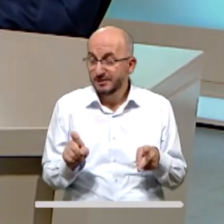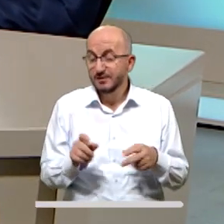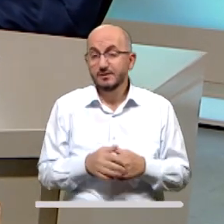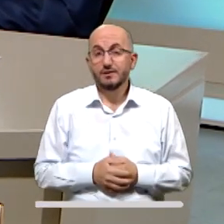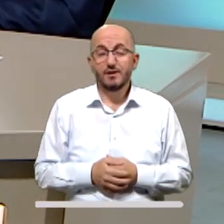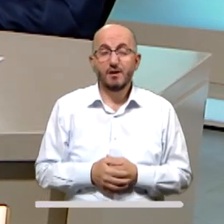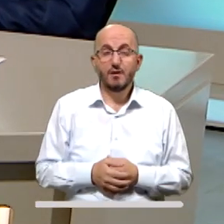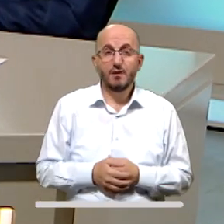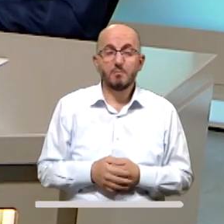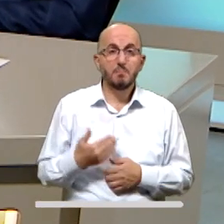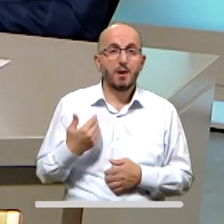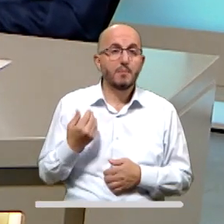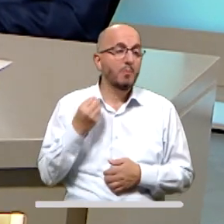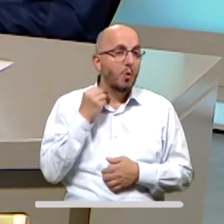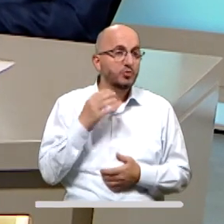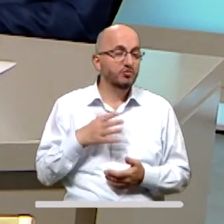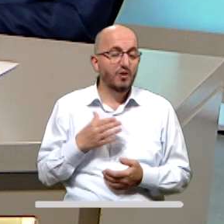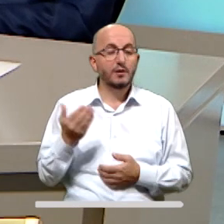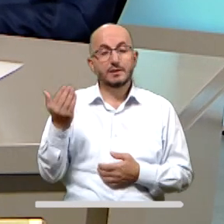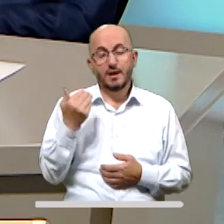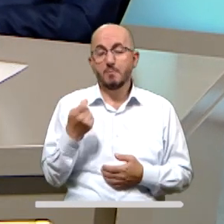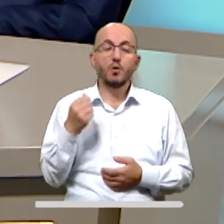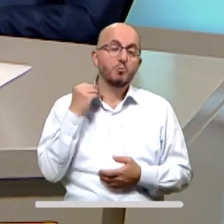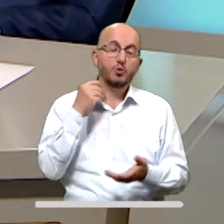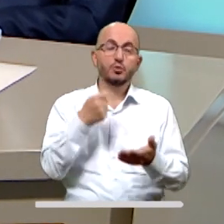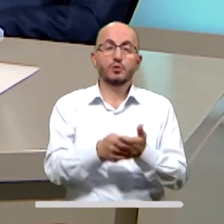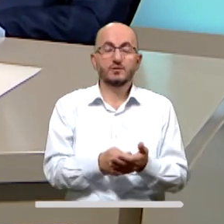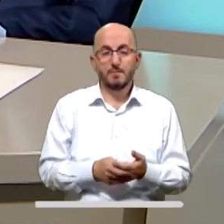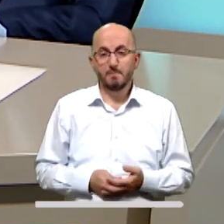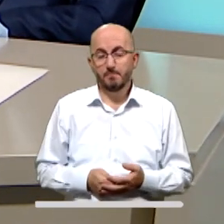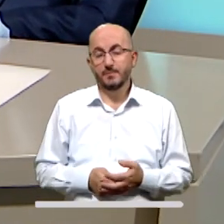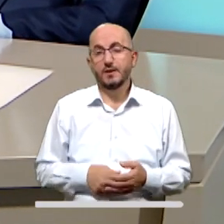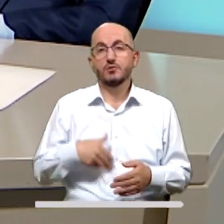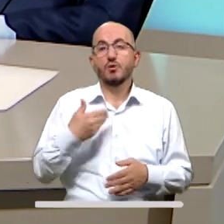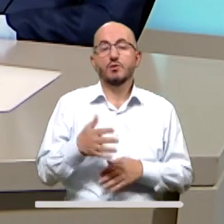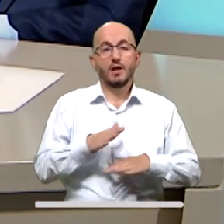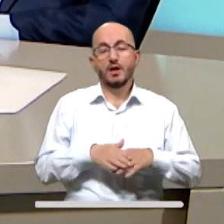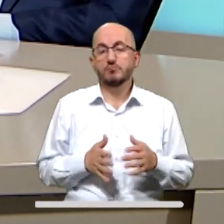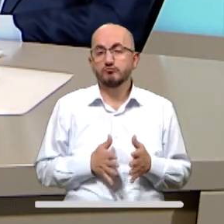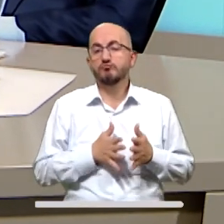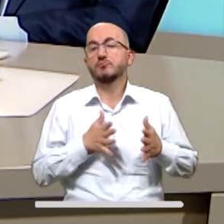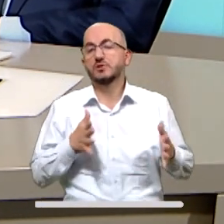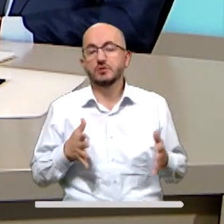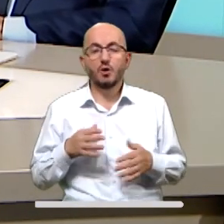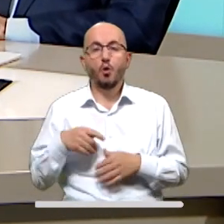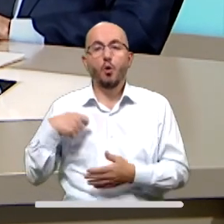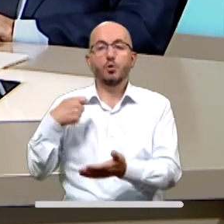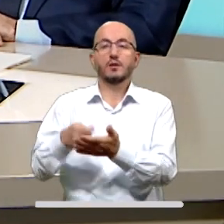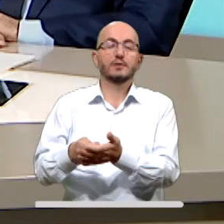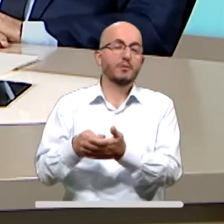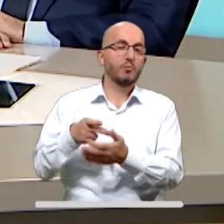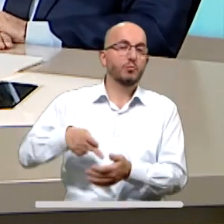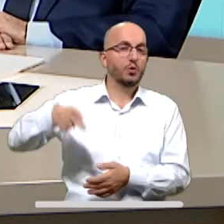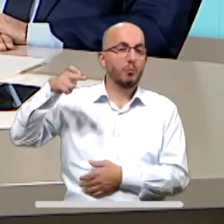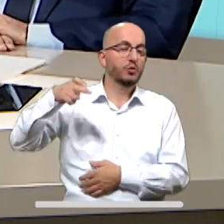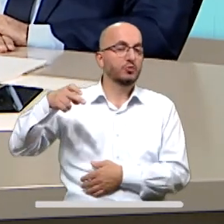diyor, biraz borcum var. Bu gelen promosyonla o borcu ödesem, sonra elim genişleyince bu ödediğim, aldığım